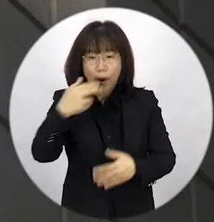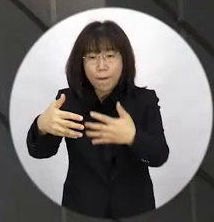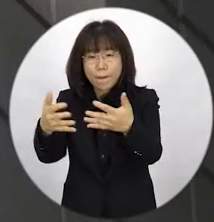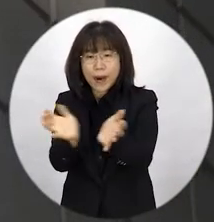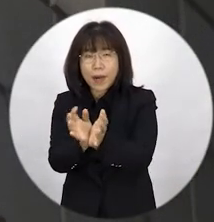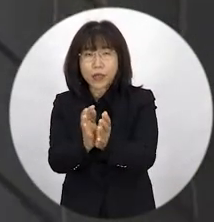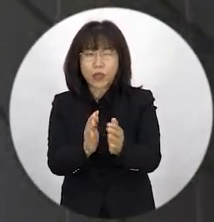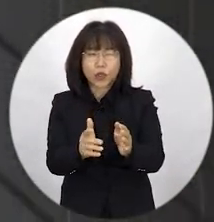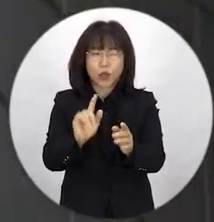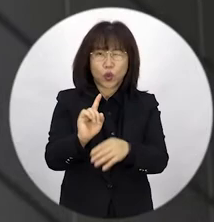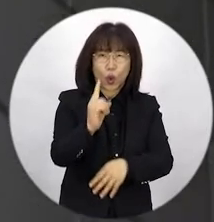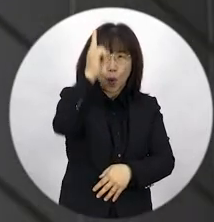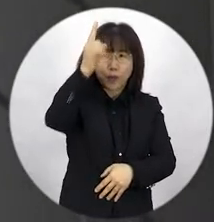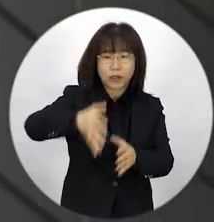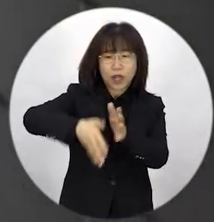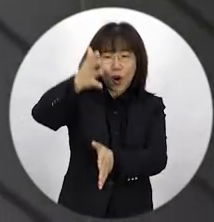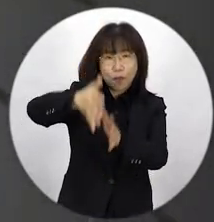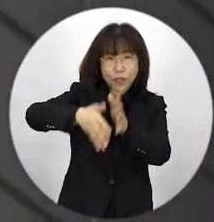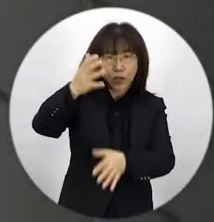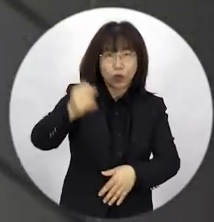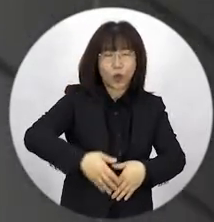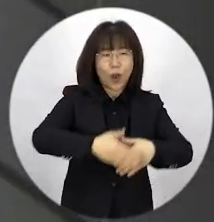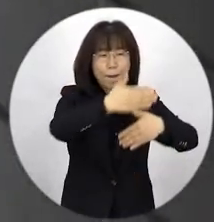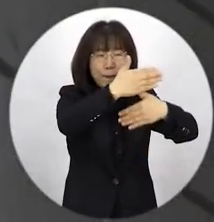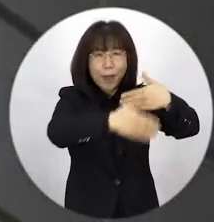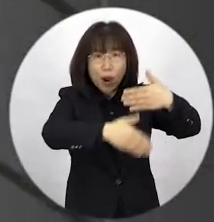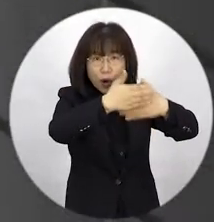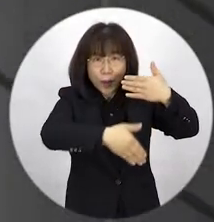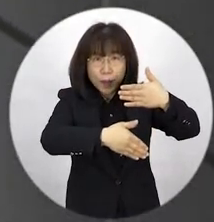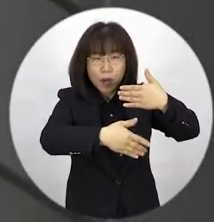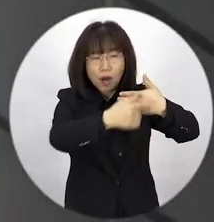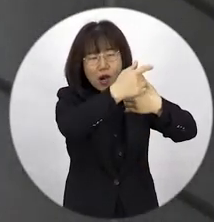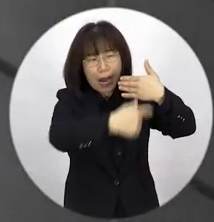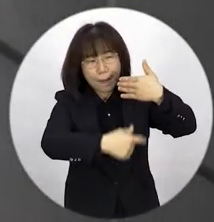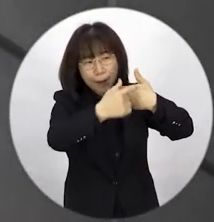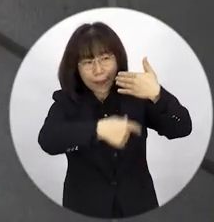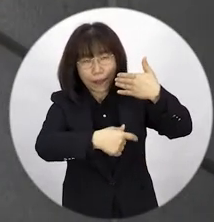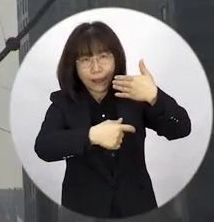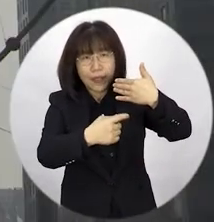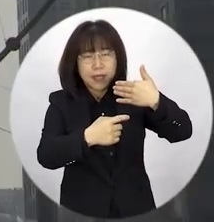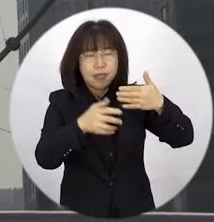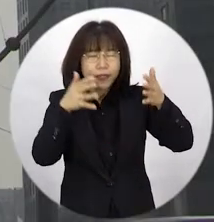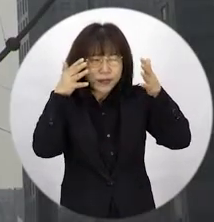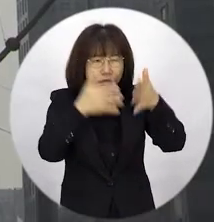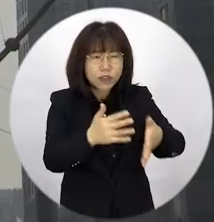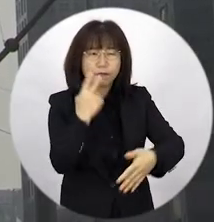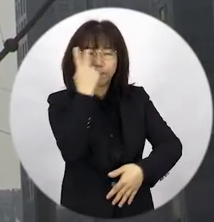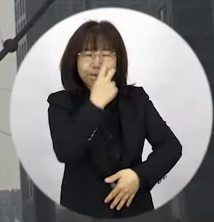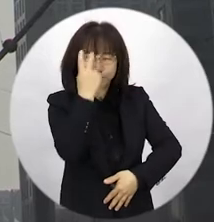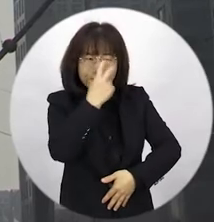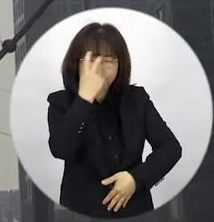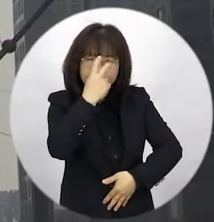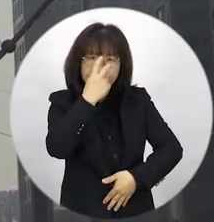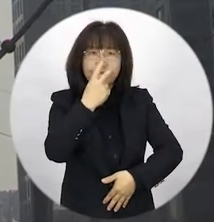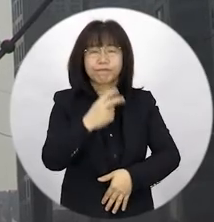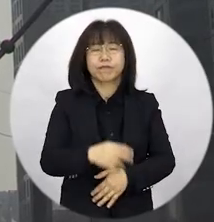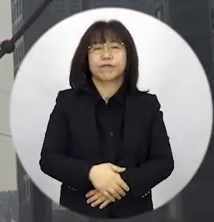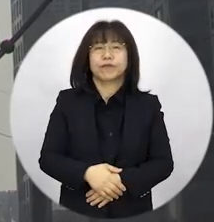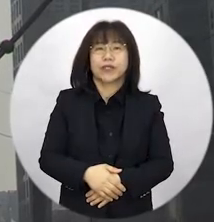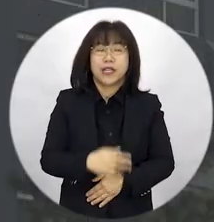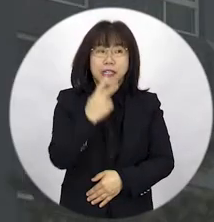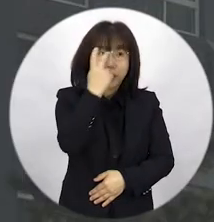반이 고층 건물의 옥상 간판과 벽면 이용 간판 돌출간판 등에 집중 점검을 실시합니다